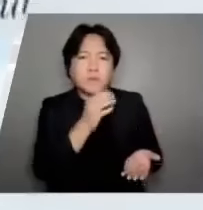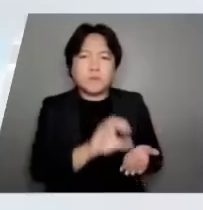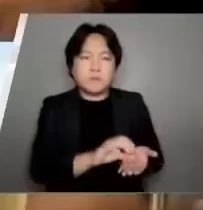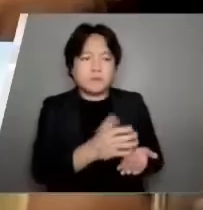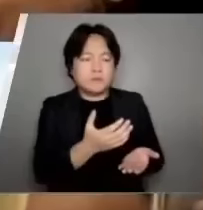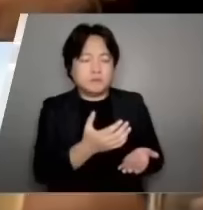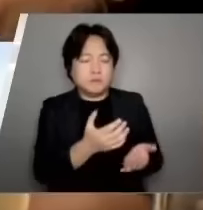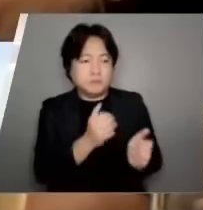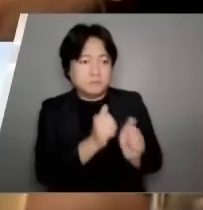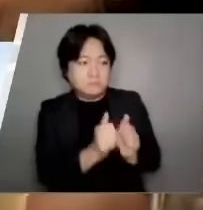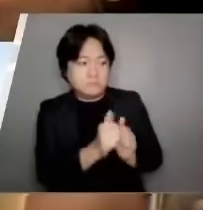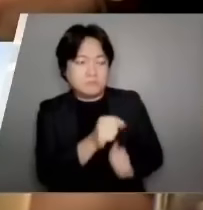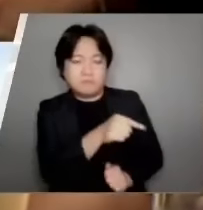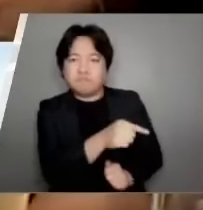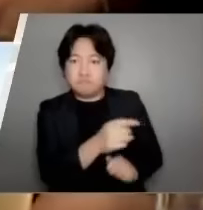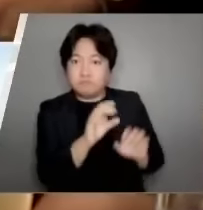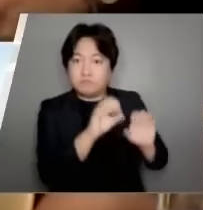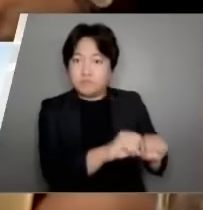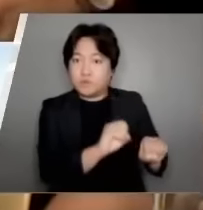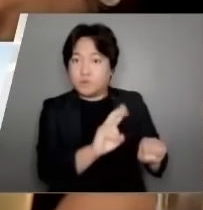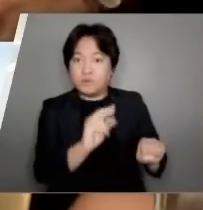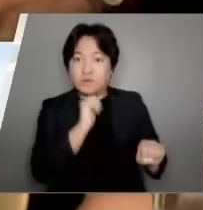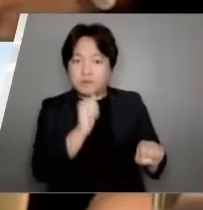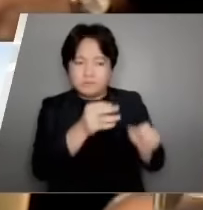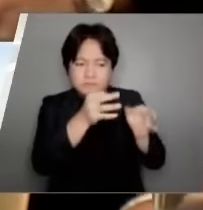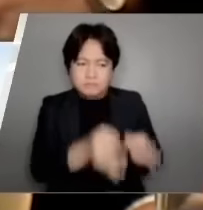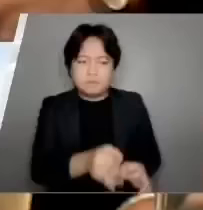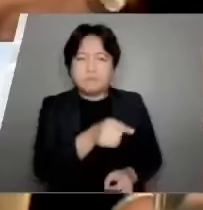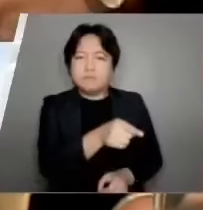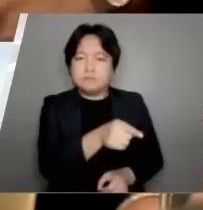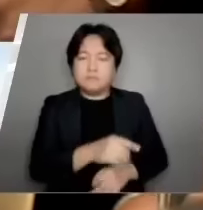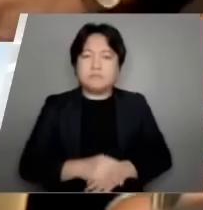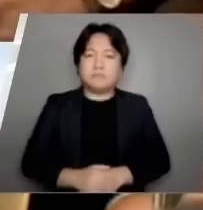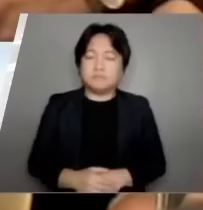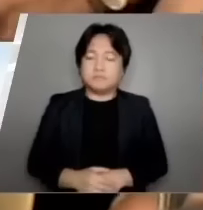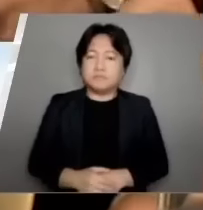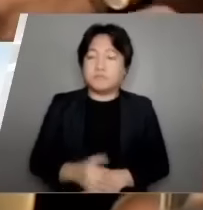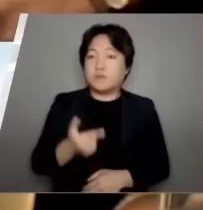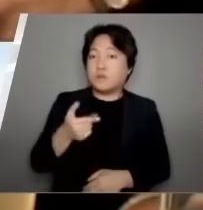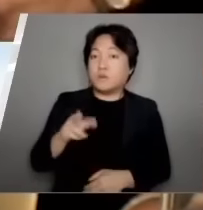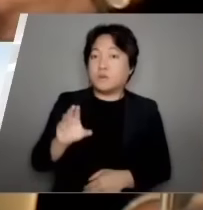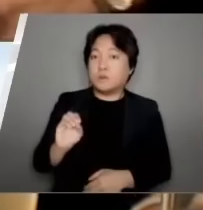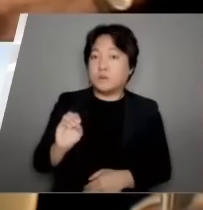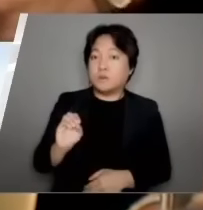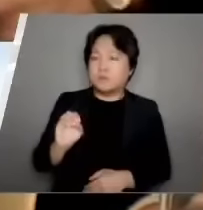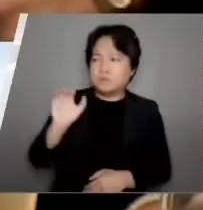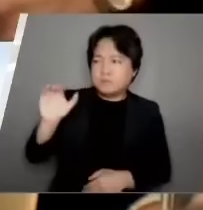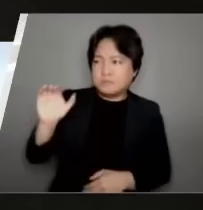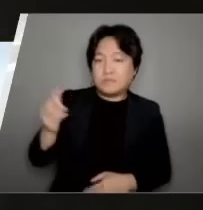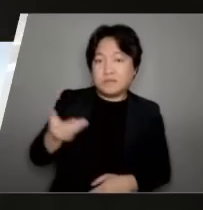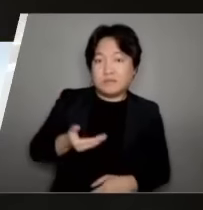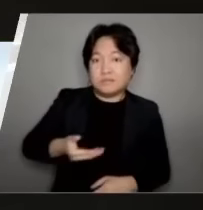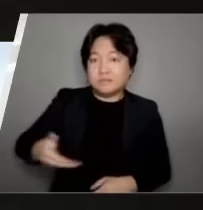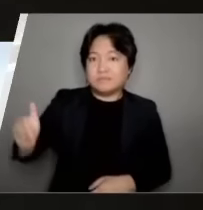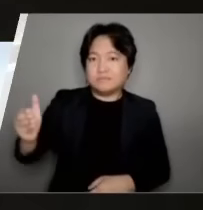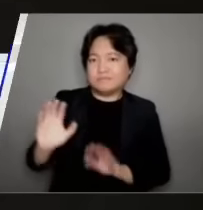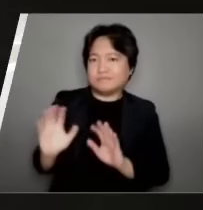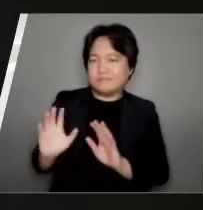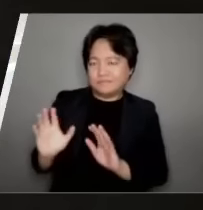ni Guo. Hiniling ni Guo na patigilin ang komite sa pag-imbita sa kanya bilang resource person. Para